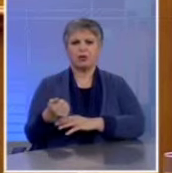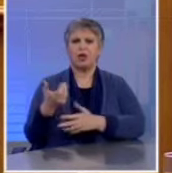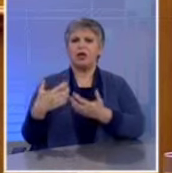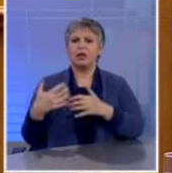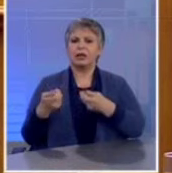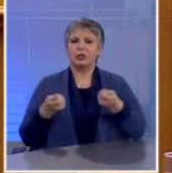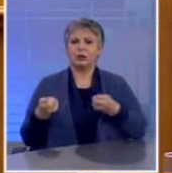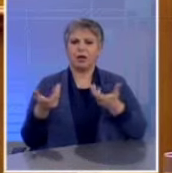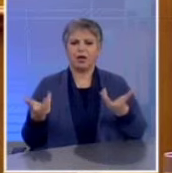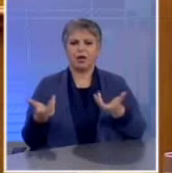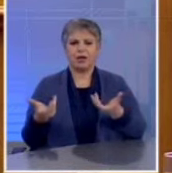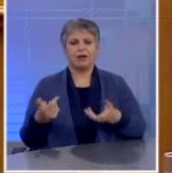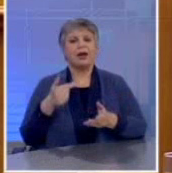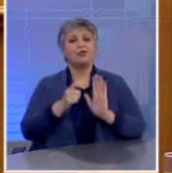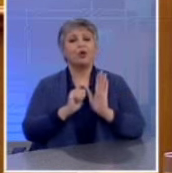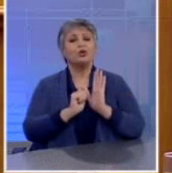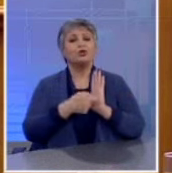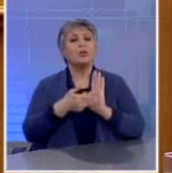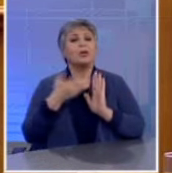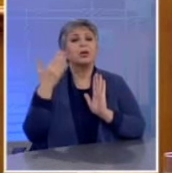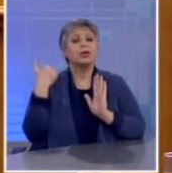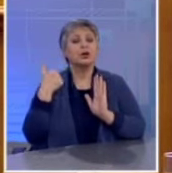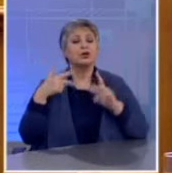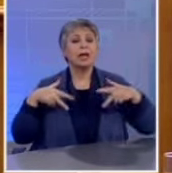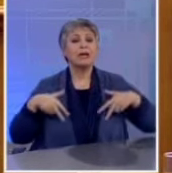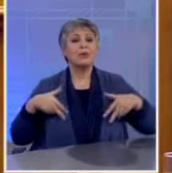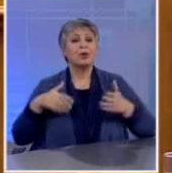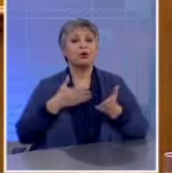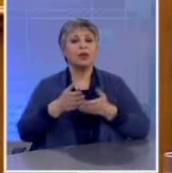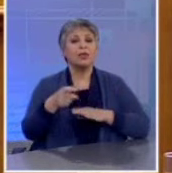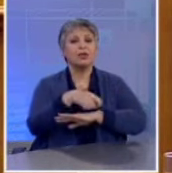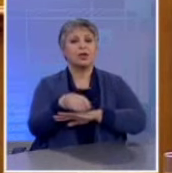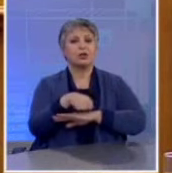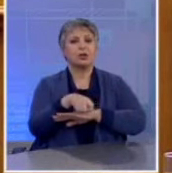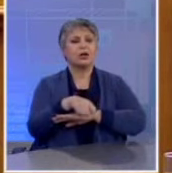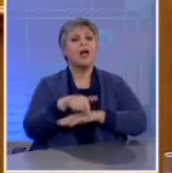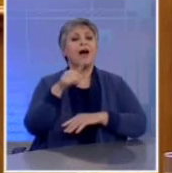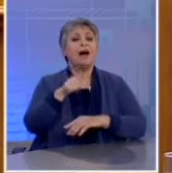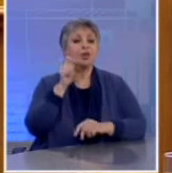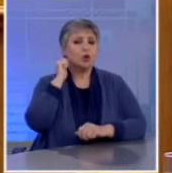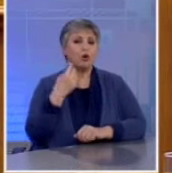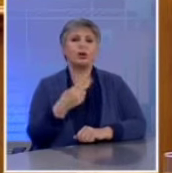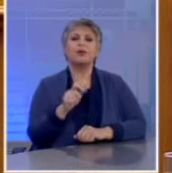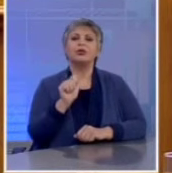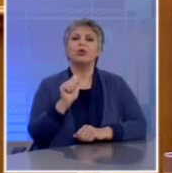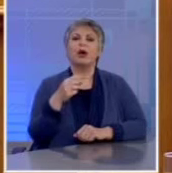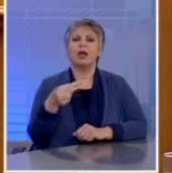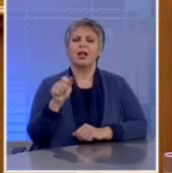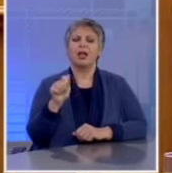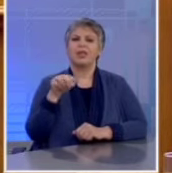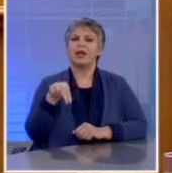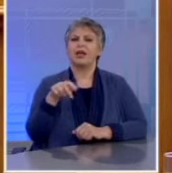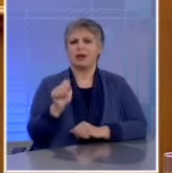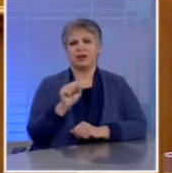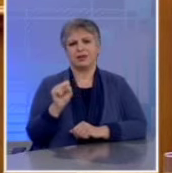την τροπολογία του τότε Υπουργού Δικαιοσύνης κυβέρνησης Σαμαρά, του κυρίου Αθανασίου, που μερικές μέρες πριν